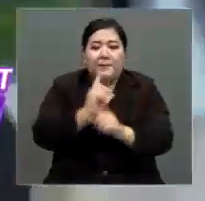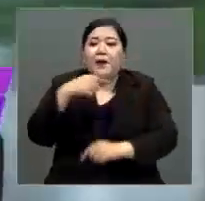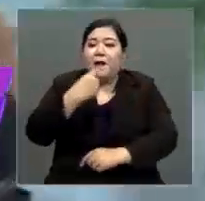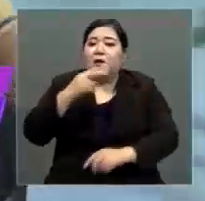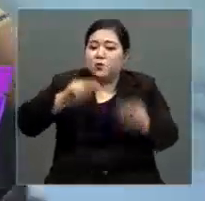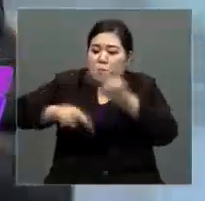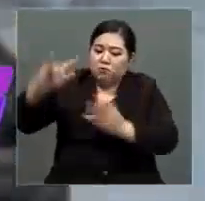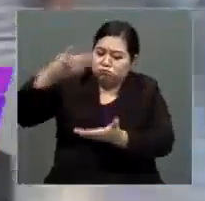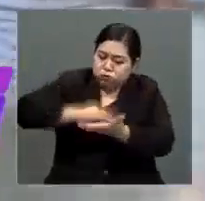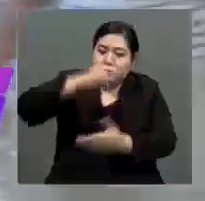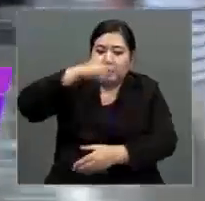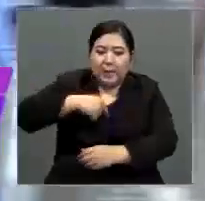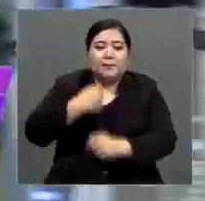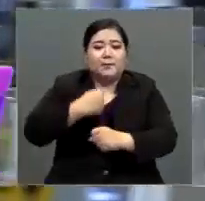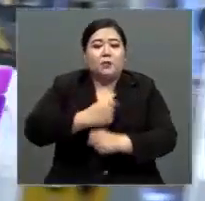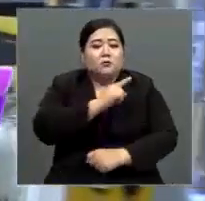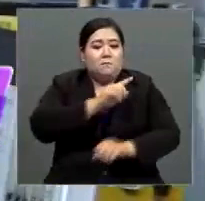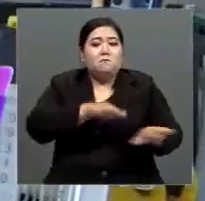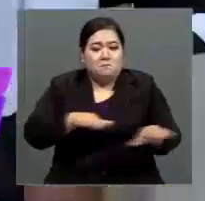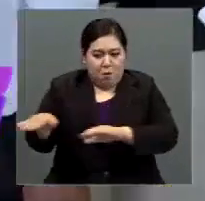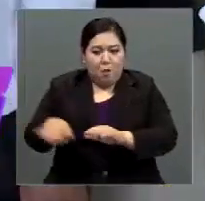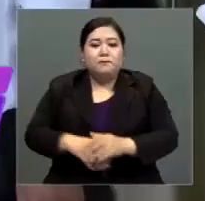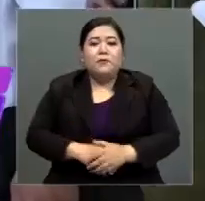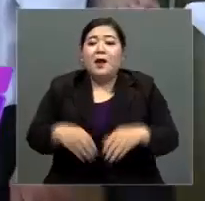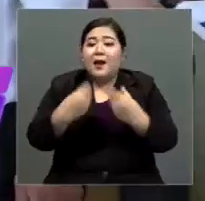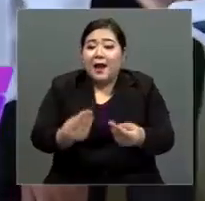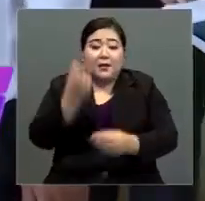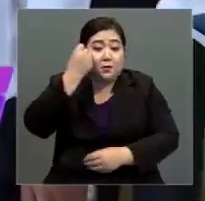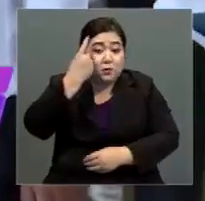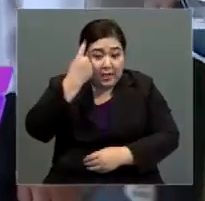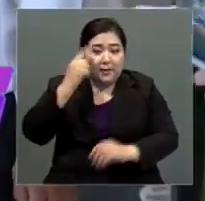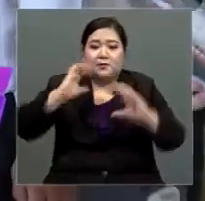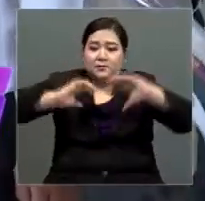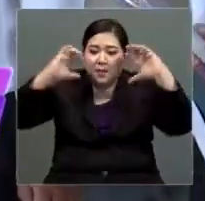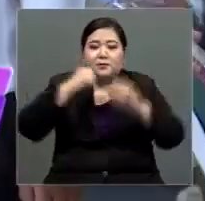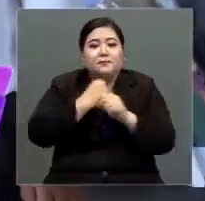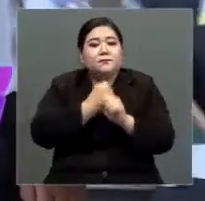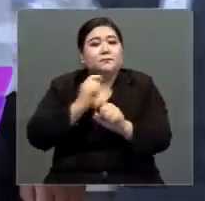กลบเข้ามาอย่างประเทศไทยใช่ค่....ก็ต้องเข้ใจกทำงานของเจอนาทีด้